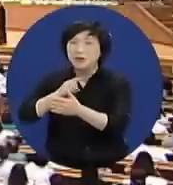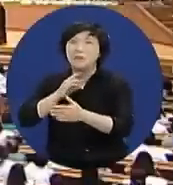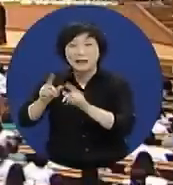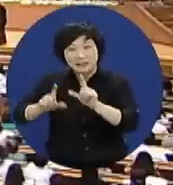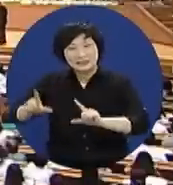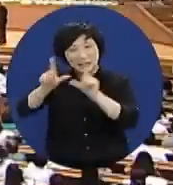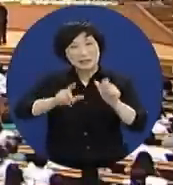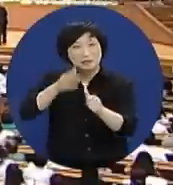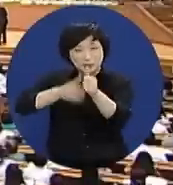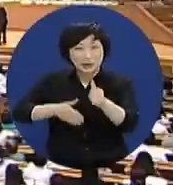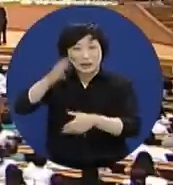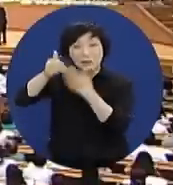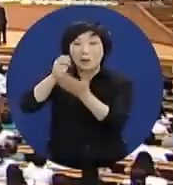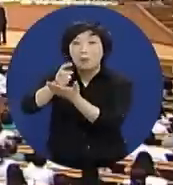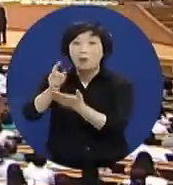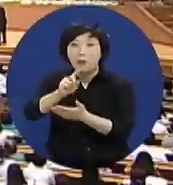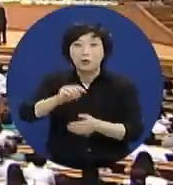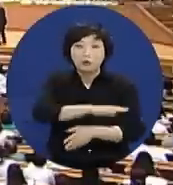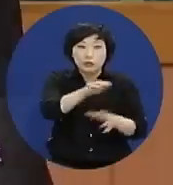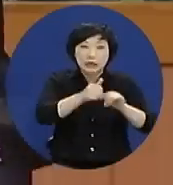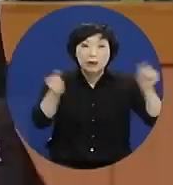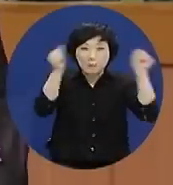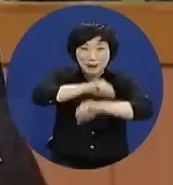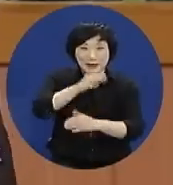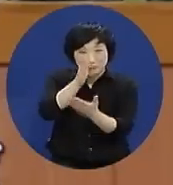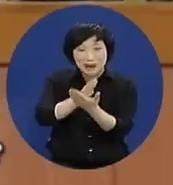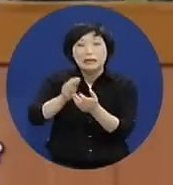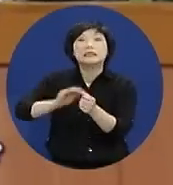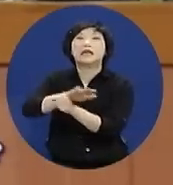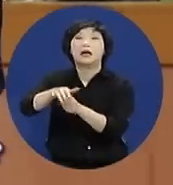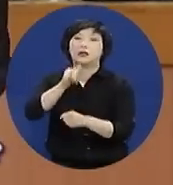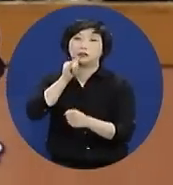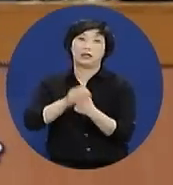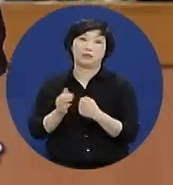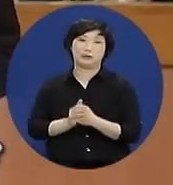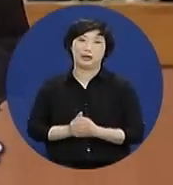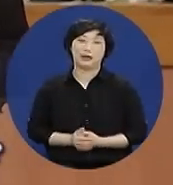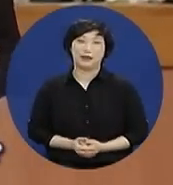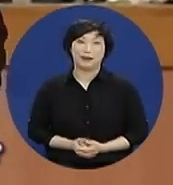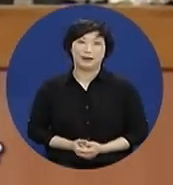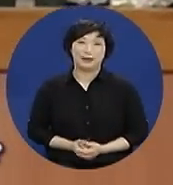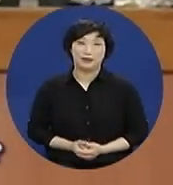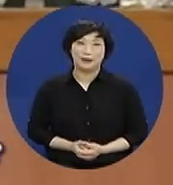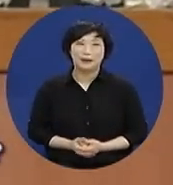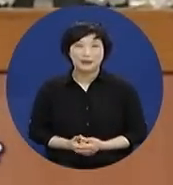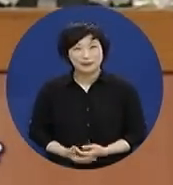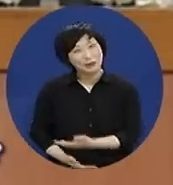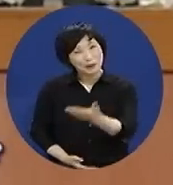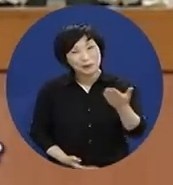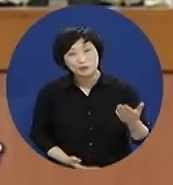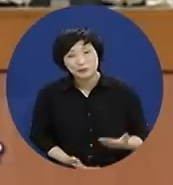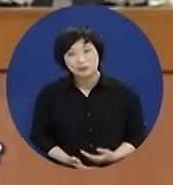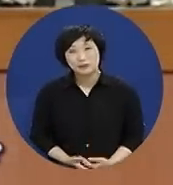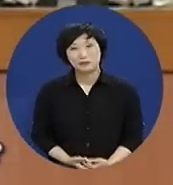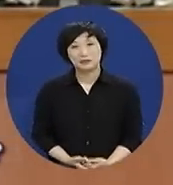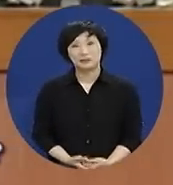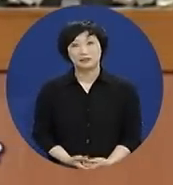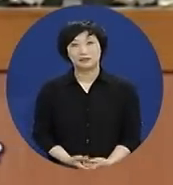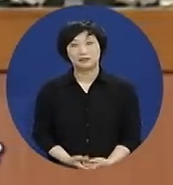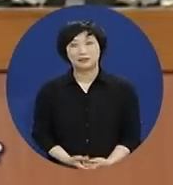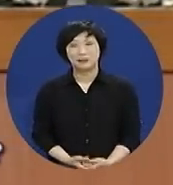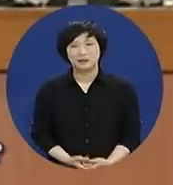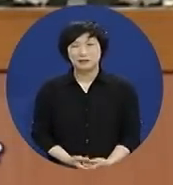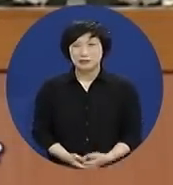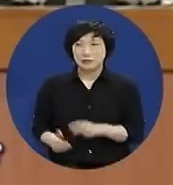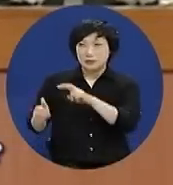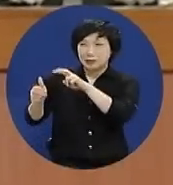日々自分は消え去り死ぬ時まで神の方だけに従って生きるべきです神の方は人間が滅び